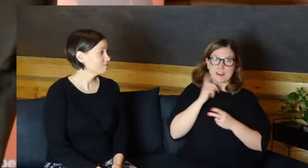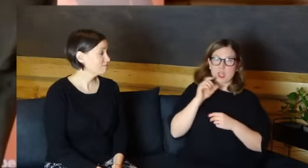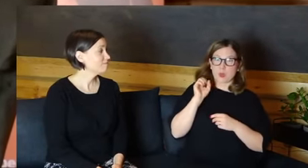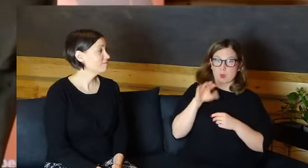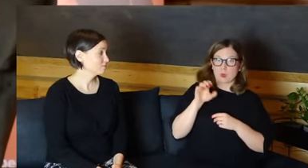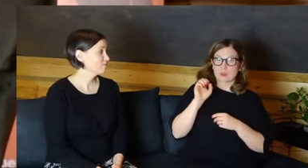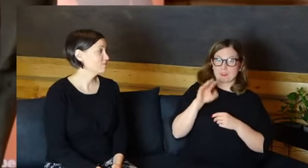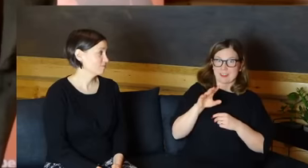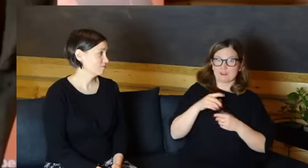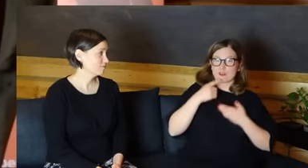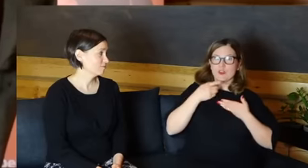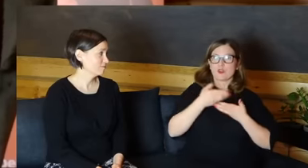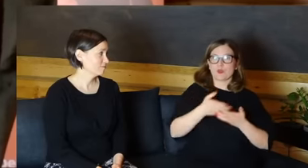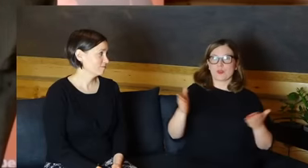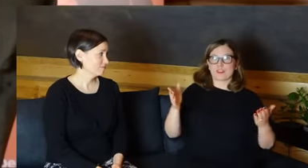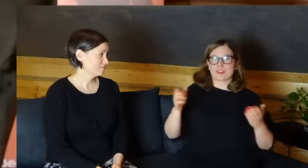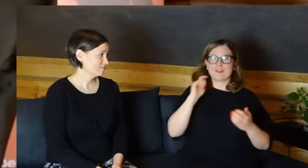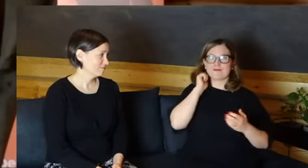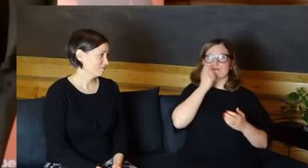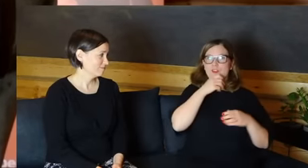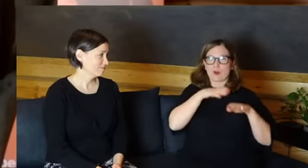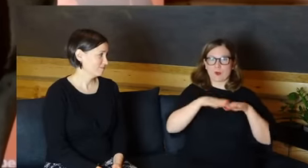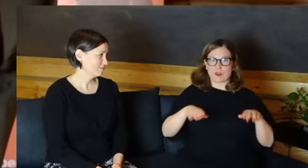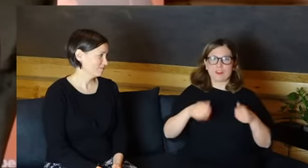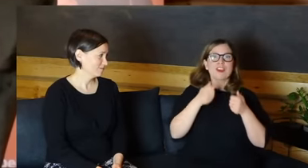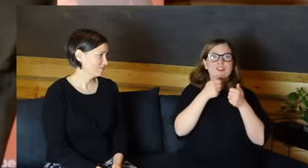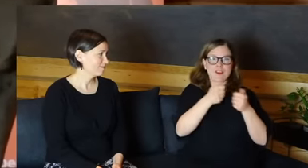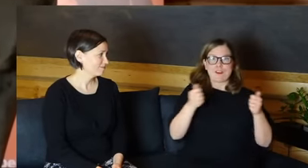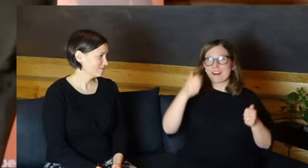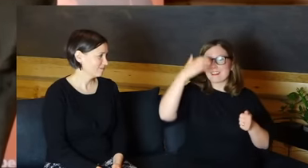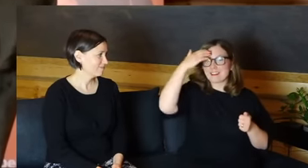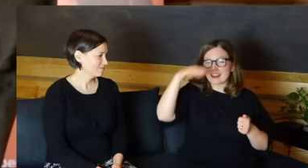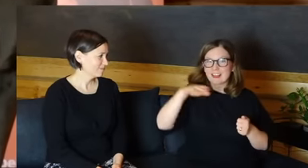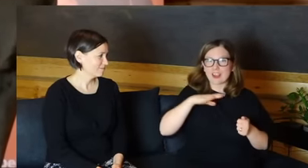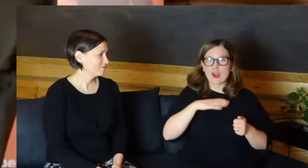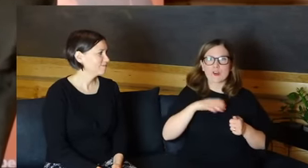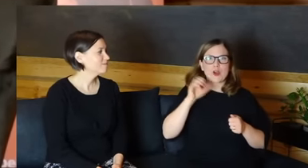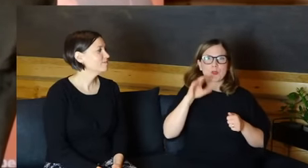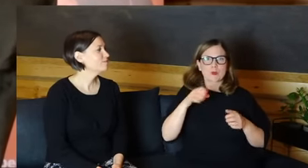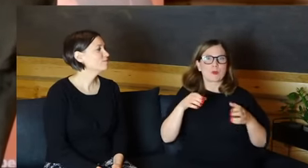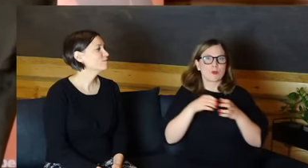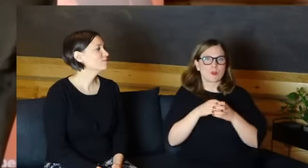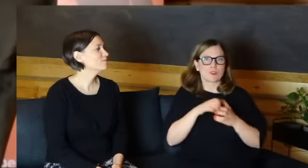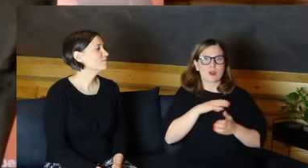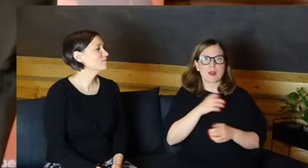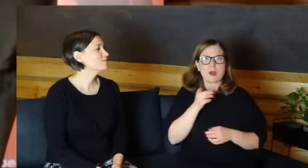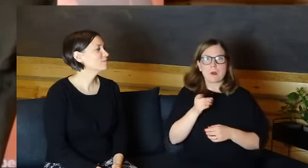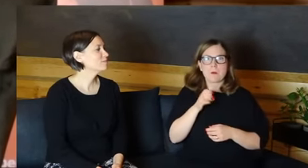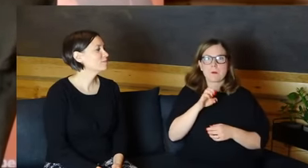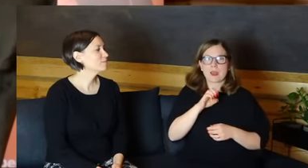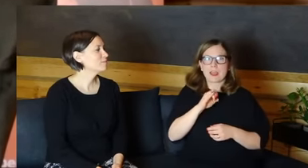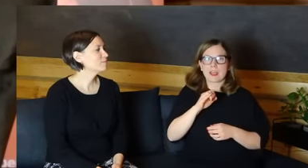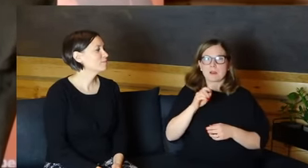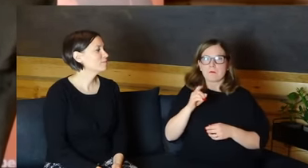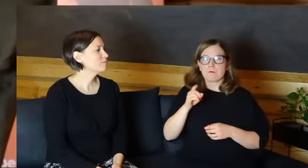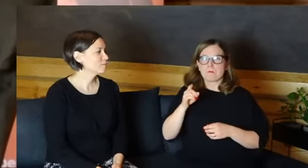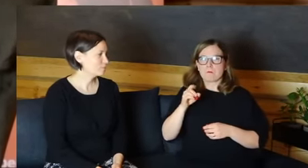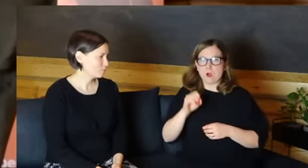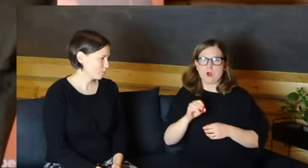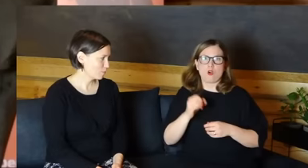kaikki tietää, meillä on siellä Turun yksikössä semmoinen kuin Peipon Jukka yksikön päällikkönä.